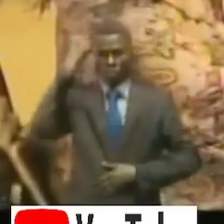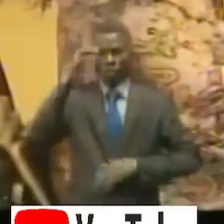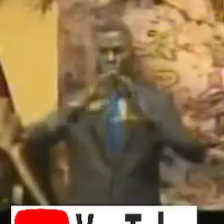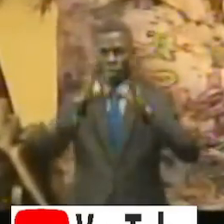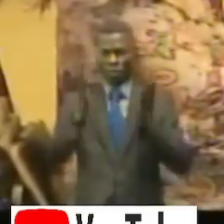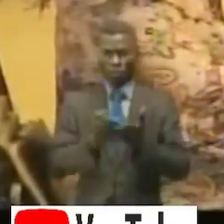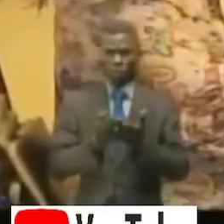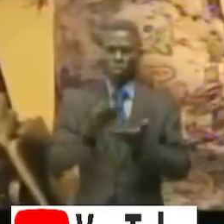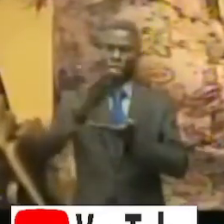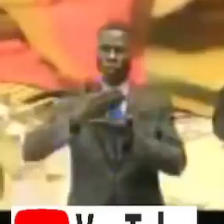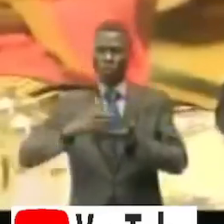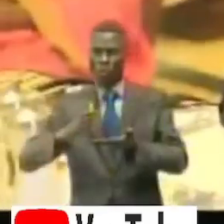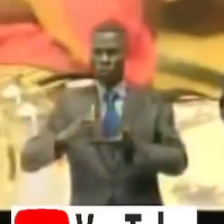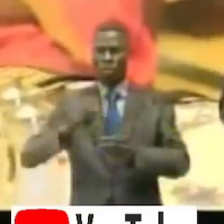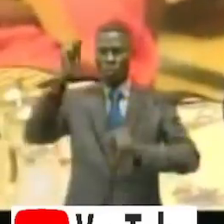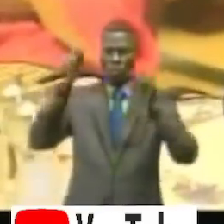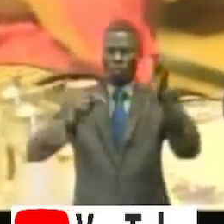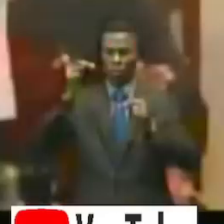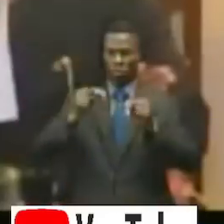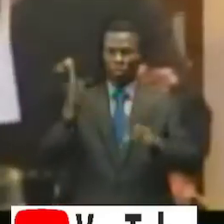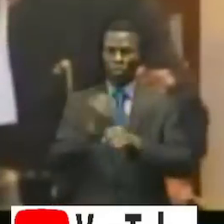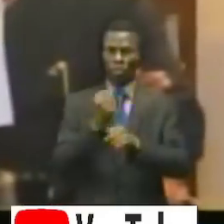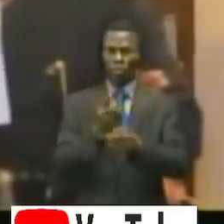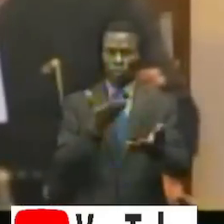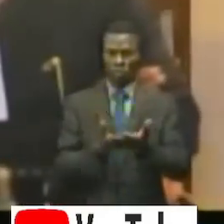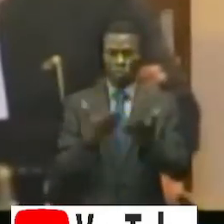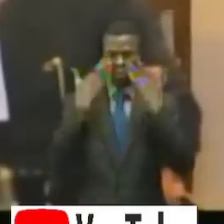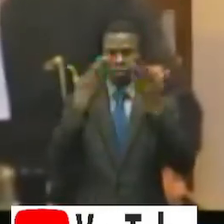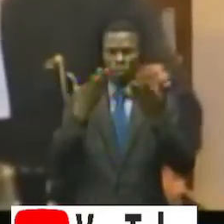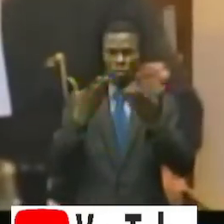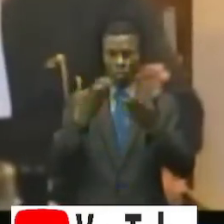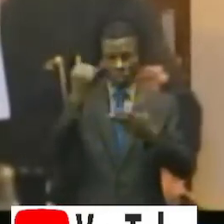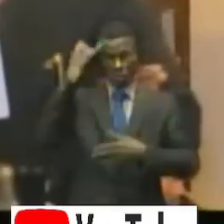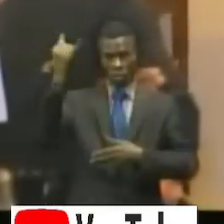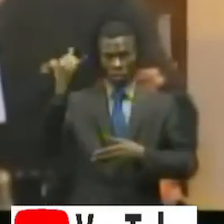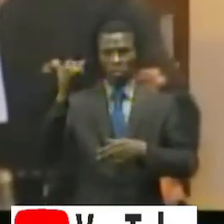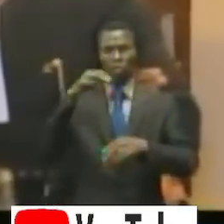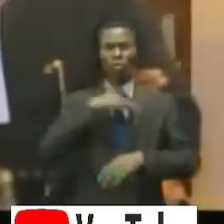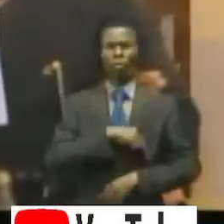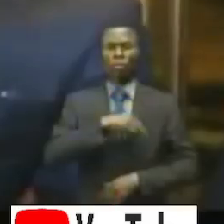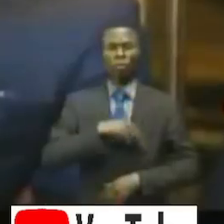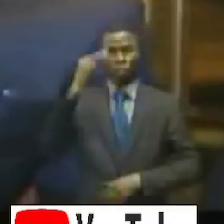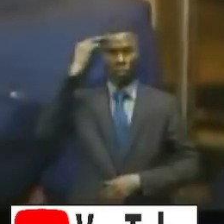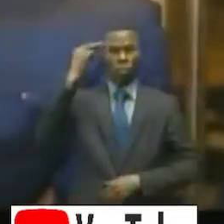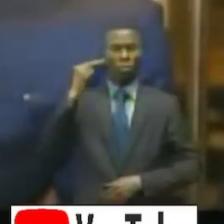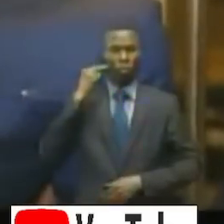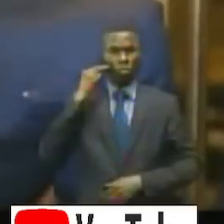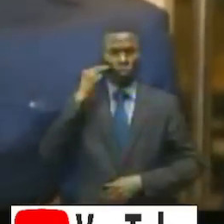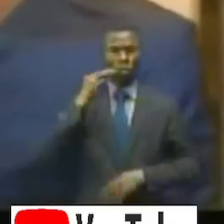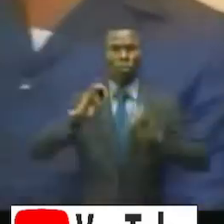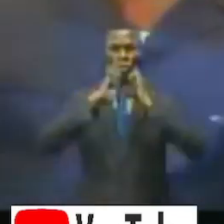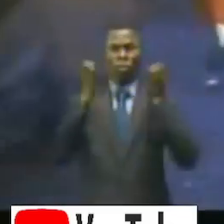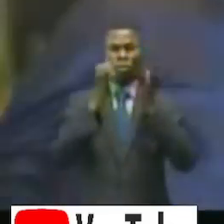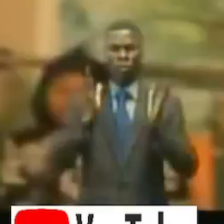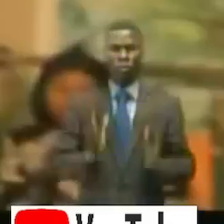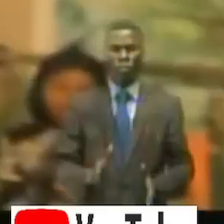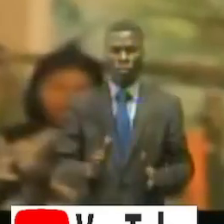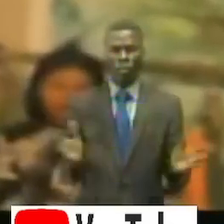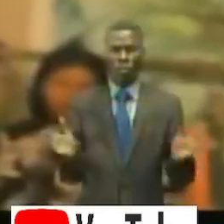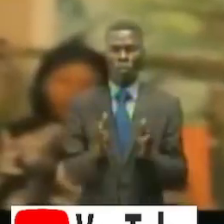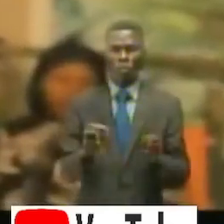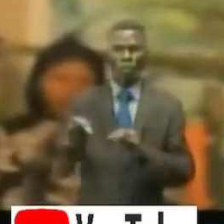les étages et niveaux de la sous-traitance, voilà la substance de cette mission que le ministre de l'Entrepreneuriat, Petite et